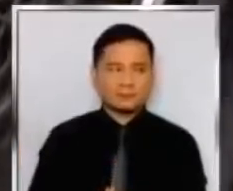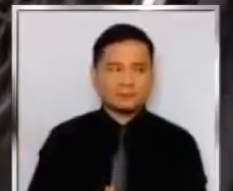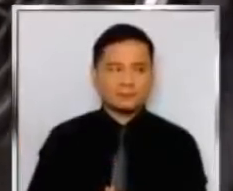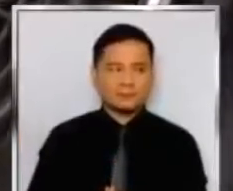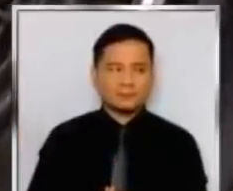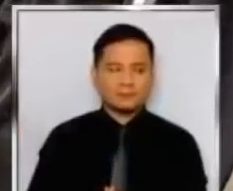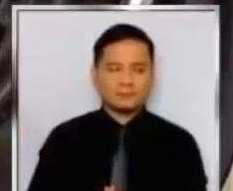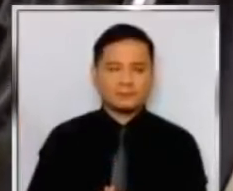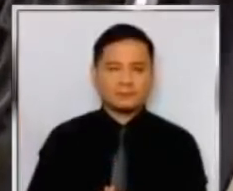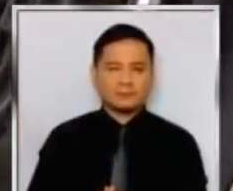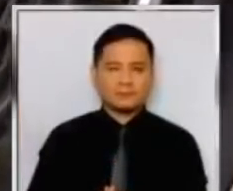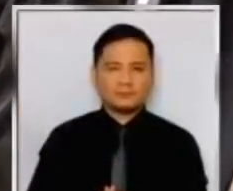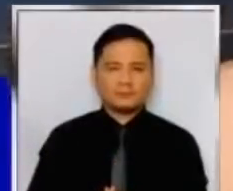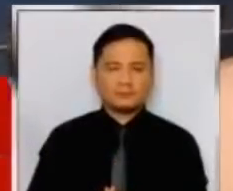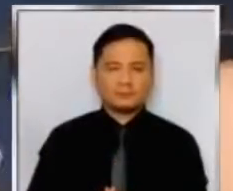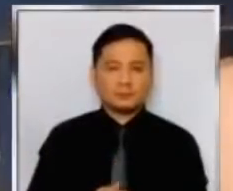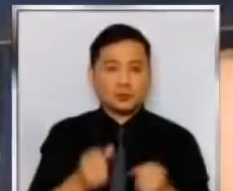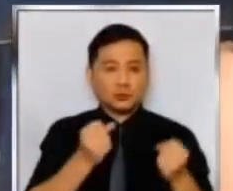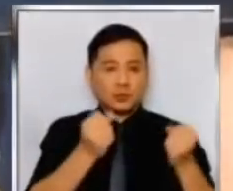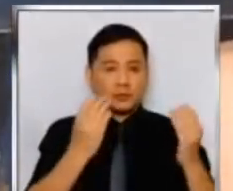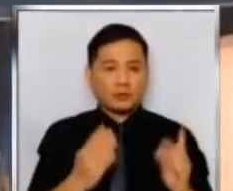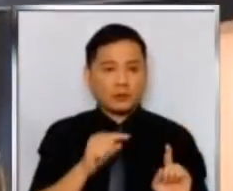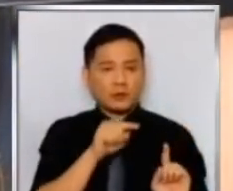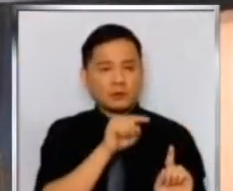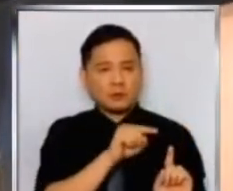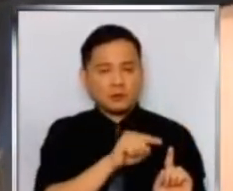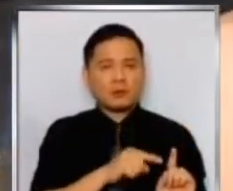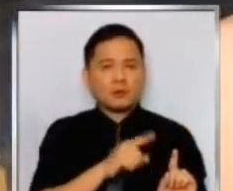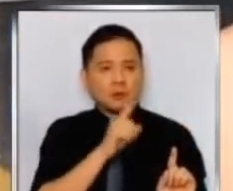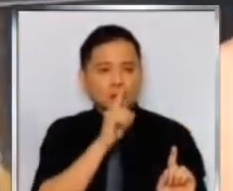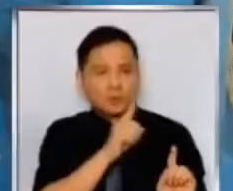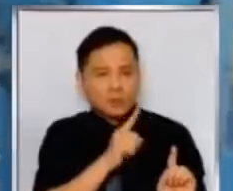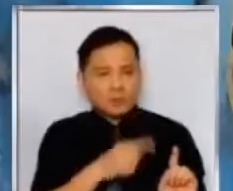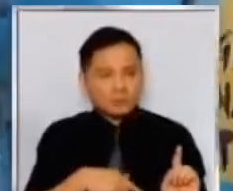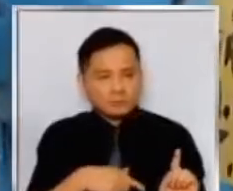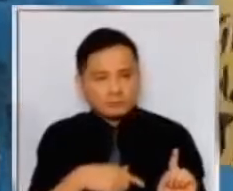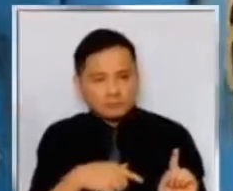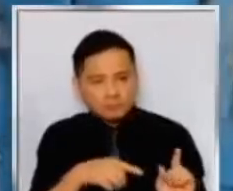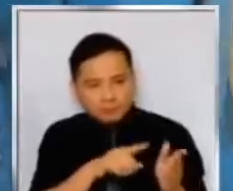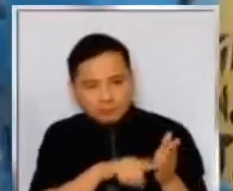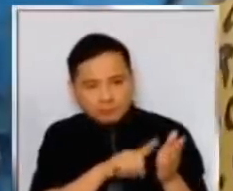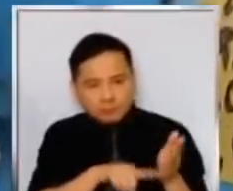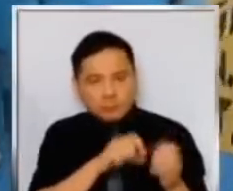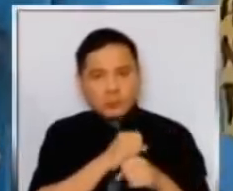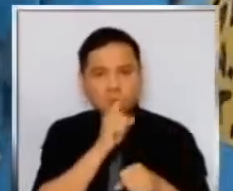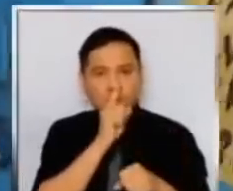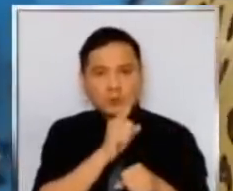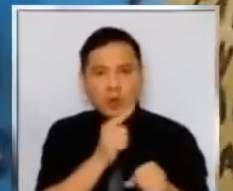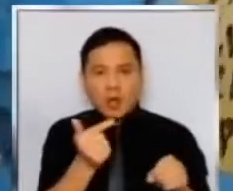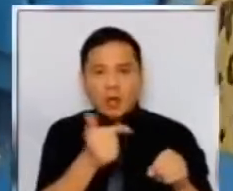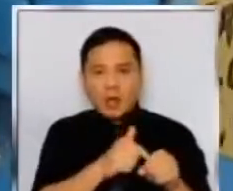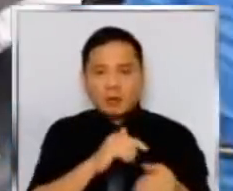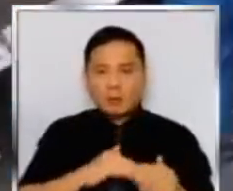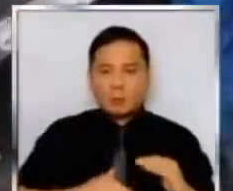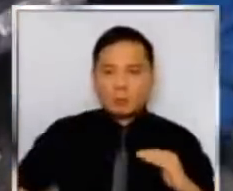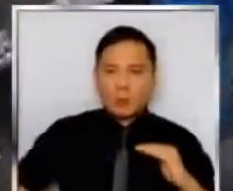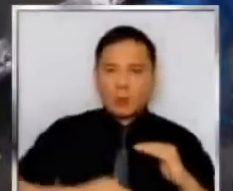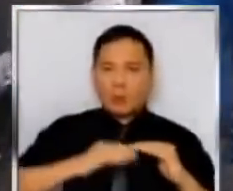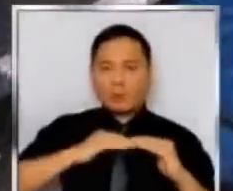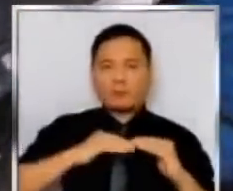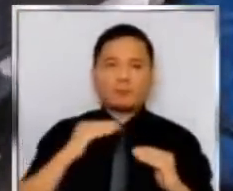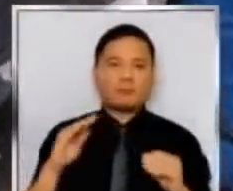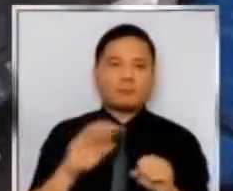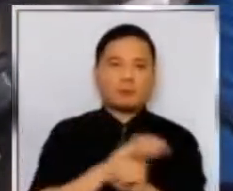Inalog-alog pa ng tsuper na si Mariano ang jeep para masigurong puno ang tangke bago ang panibagong taas-presyo ngayon darating na linggo.